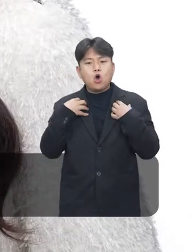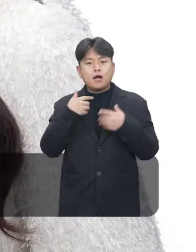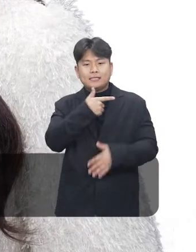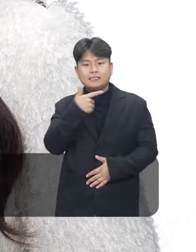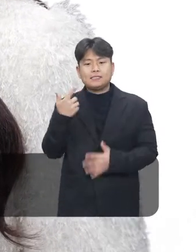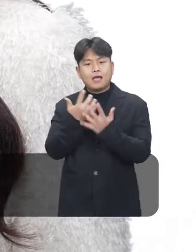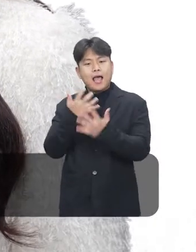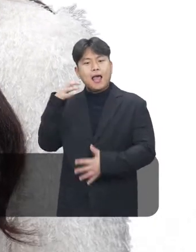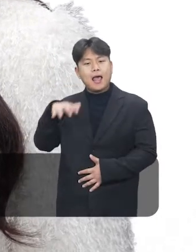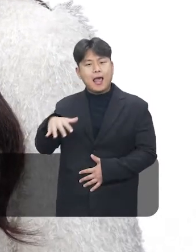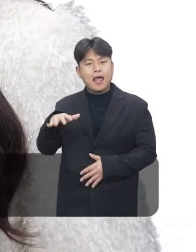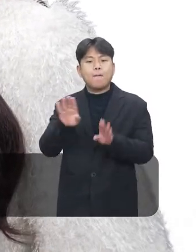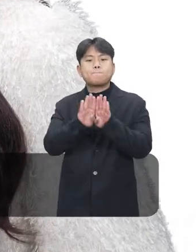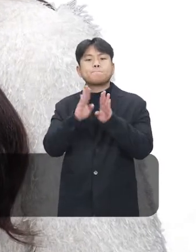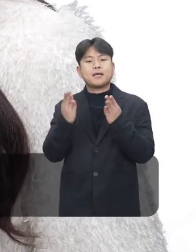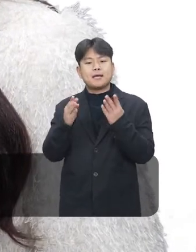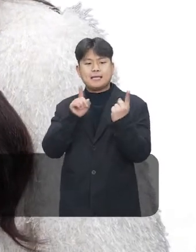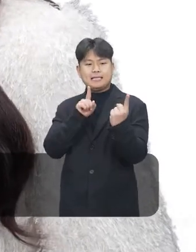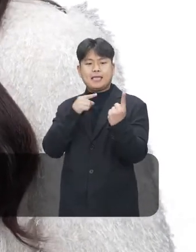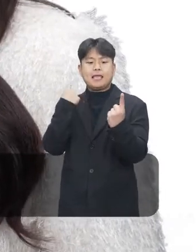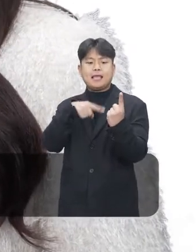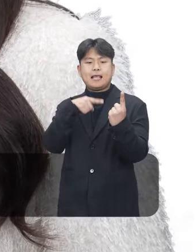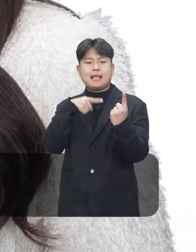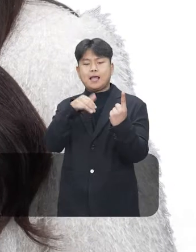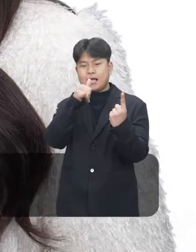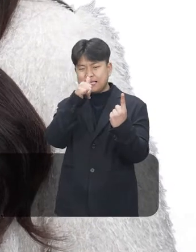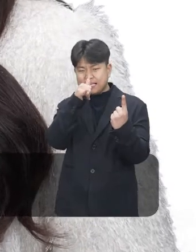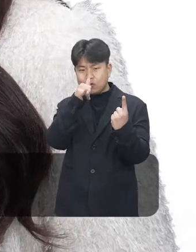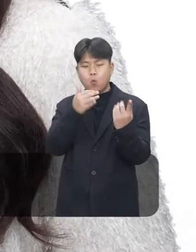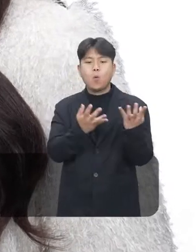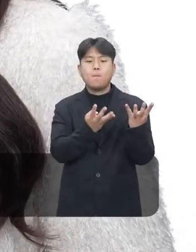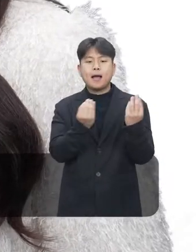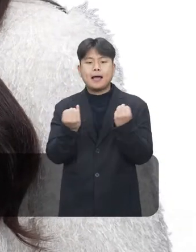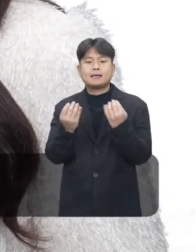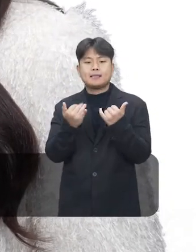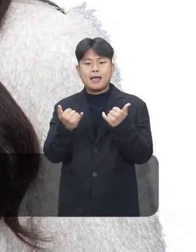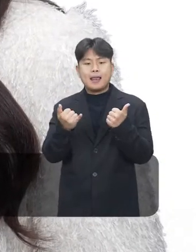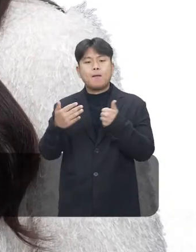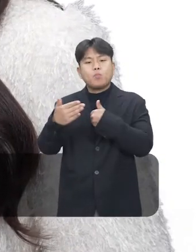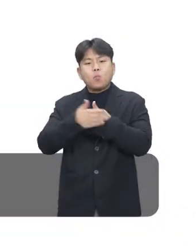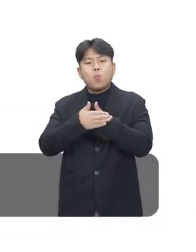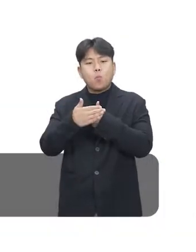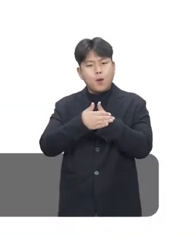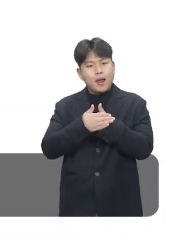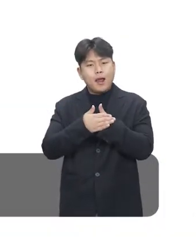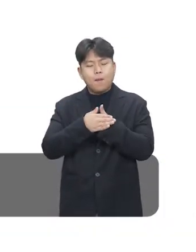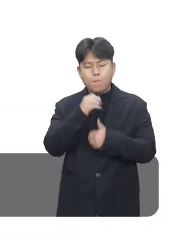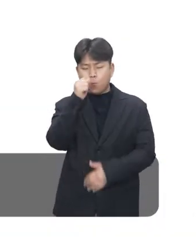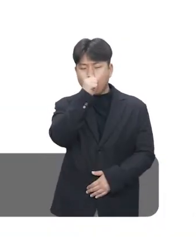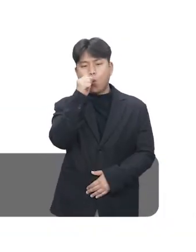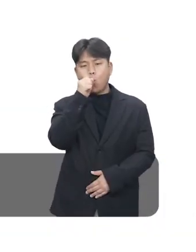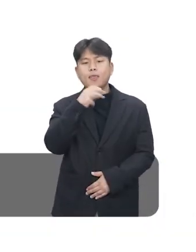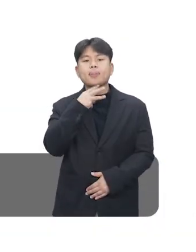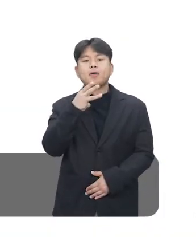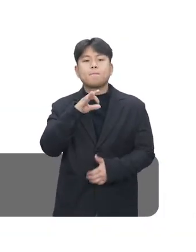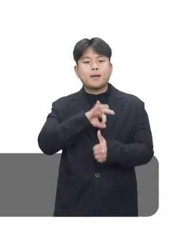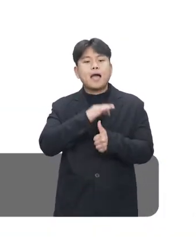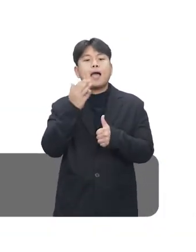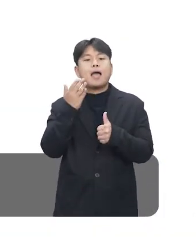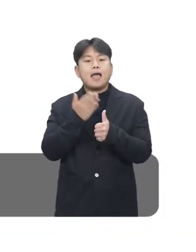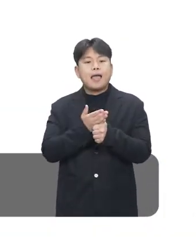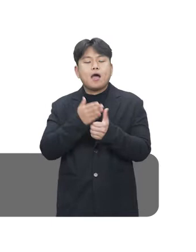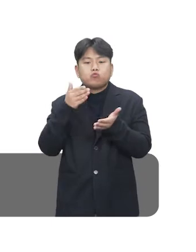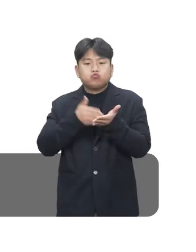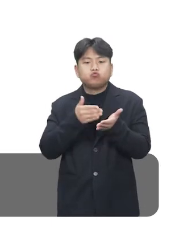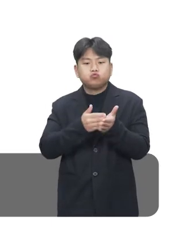진학 컨설팅도 함께 진행된다고 하니까요. 많은 분들이 도움받으셨으면 좋겠습니다. 네, 3분 안양 준비한 소식은